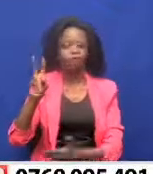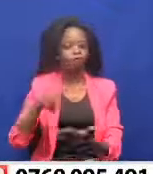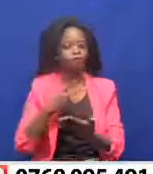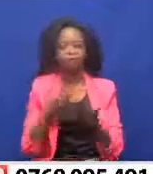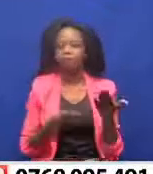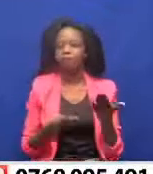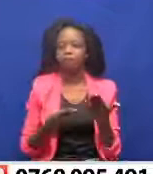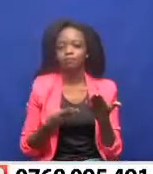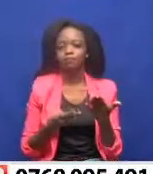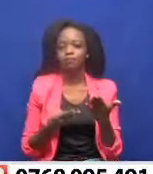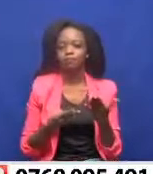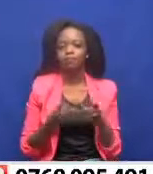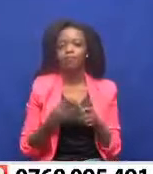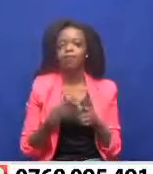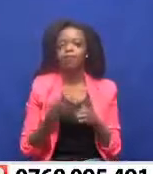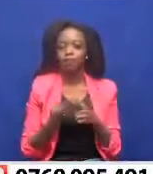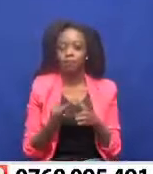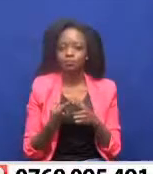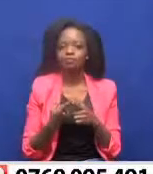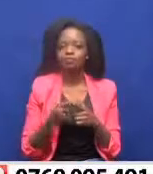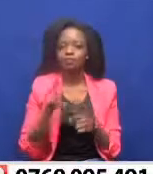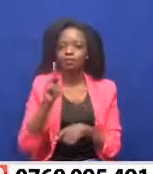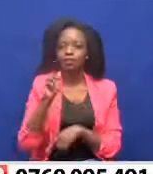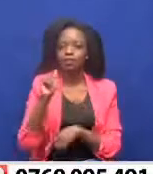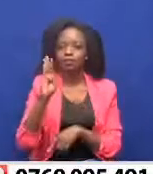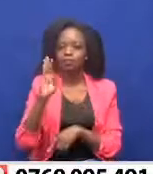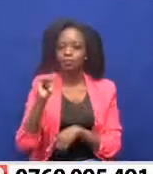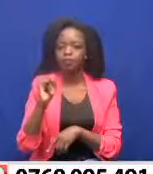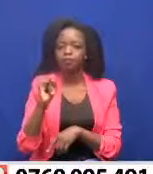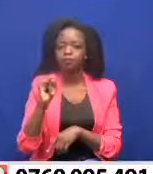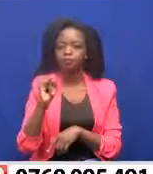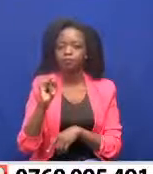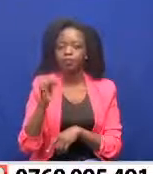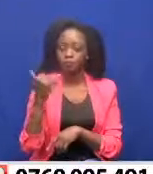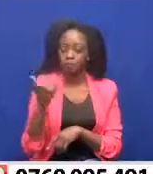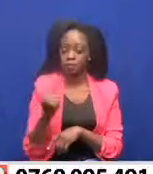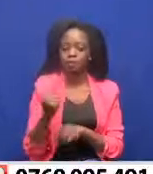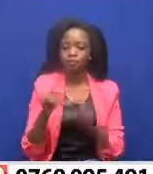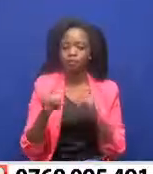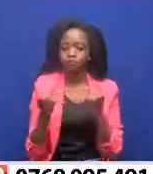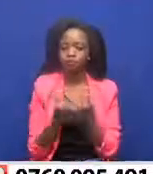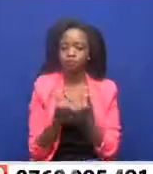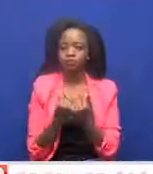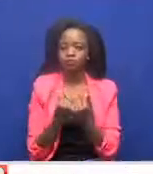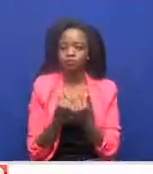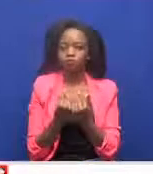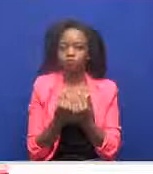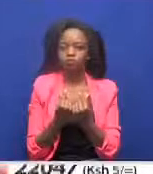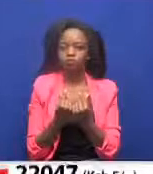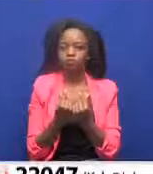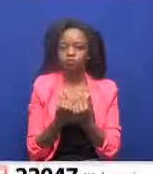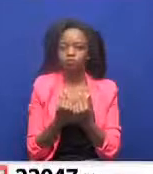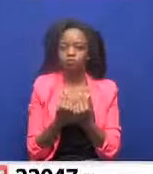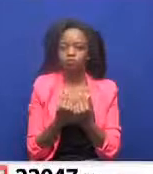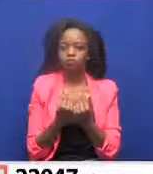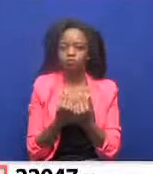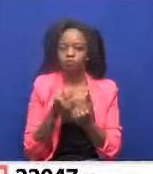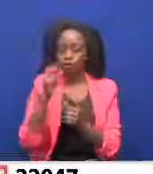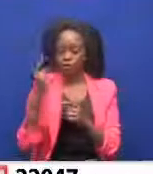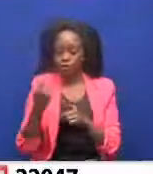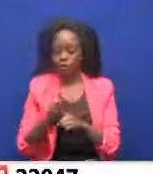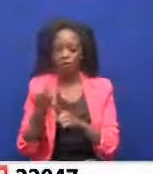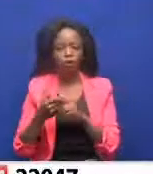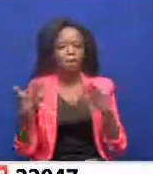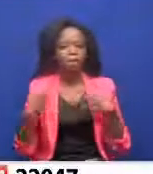Then the high-stake Kariakoo derby came knocking. Yanga up against Simba. Police escort, thousands